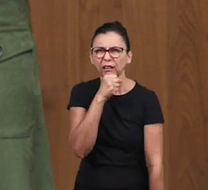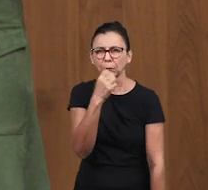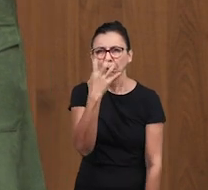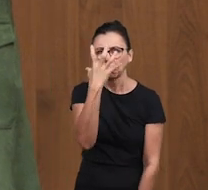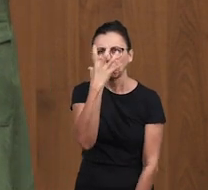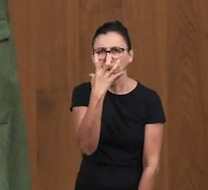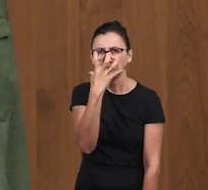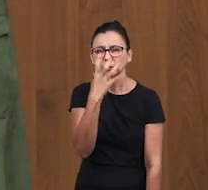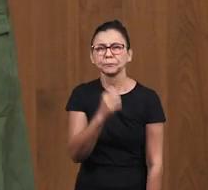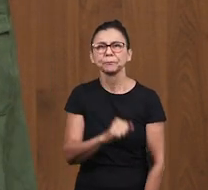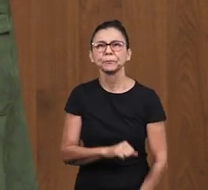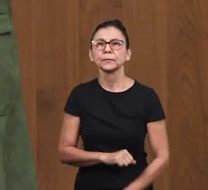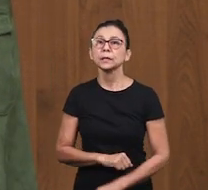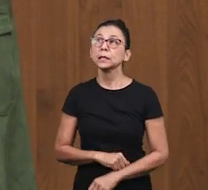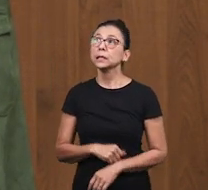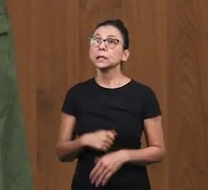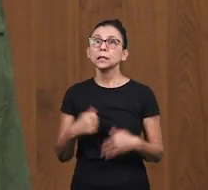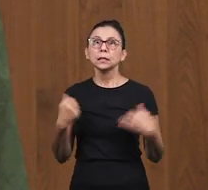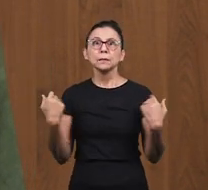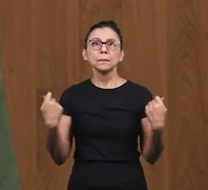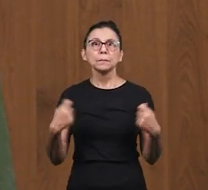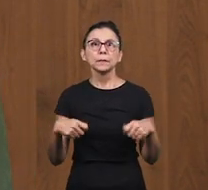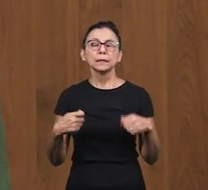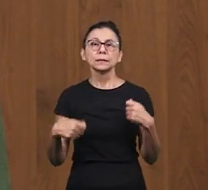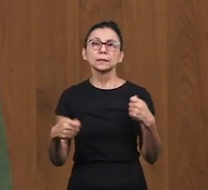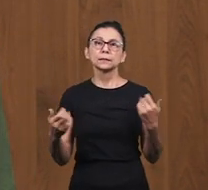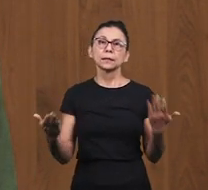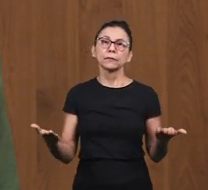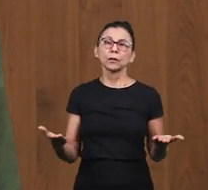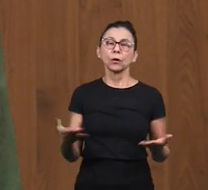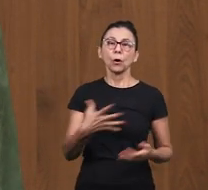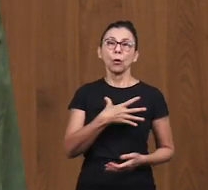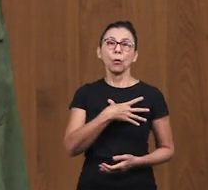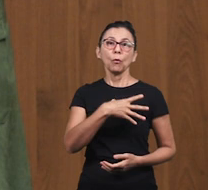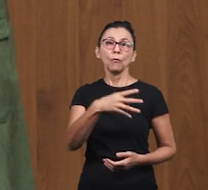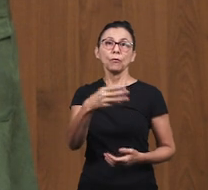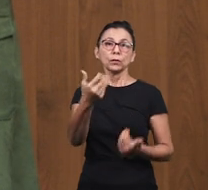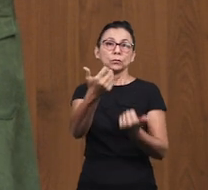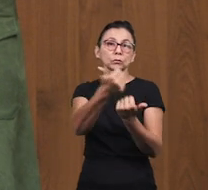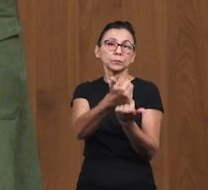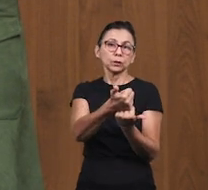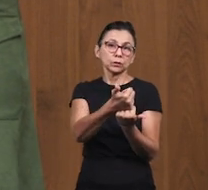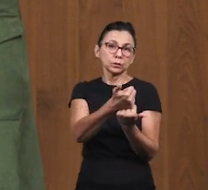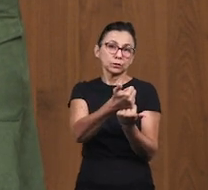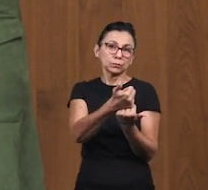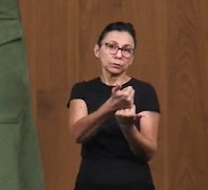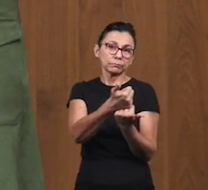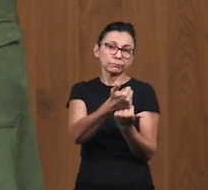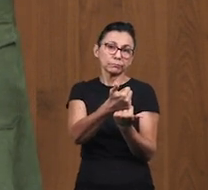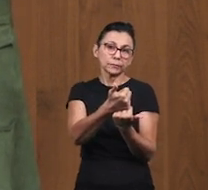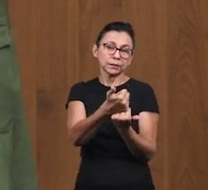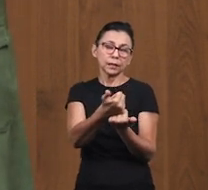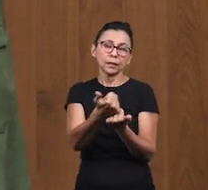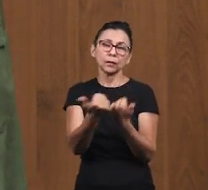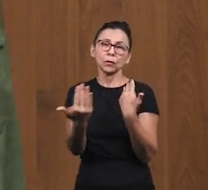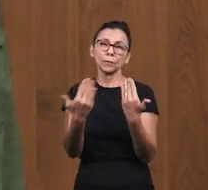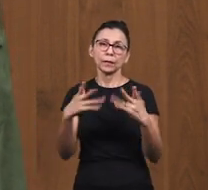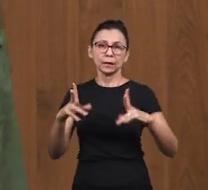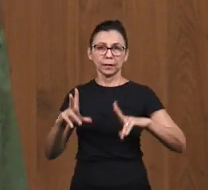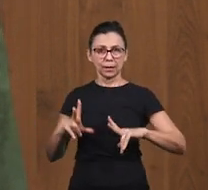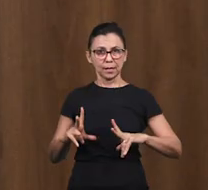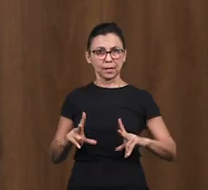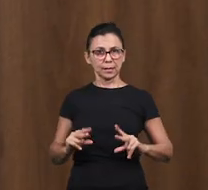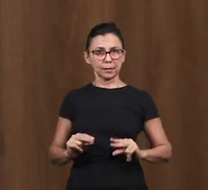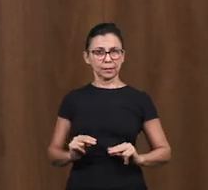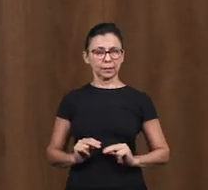et il avait besoin de passer son trône à son fils. Et c'était comme ça, comme si c'était un